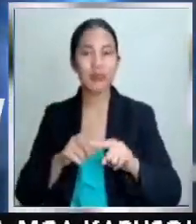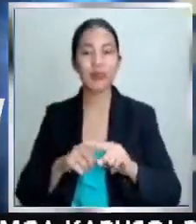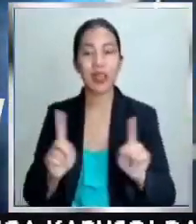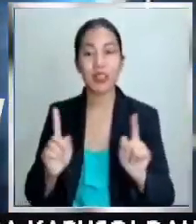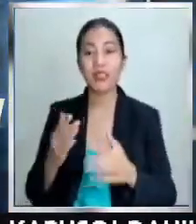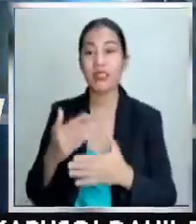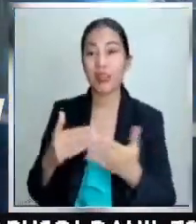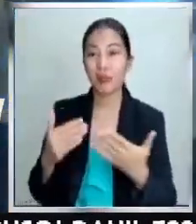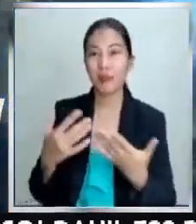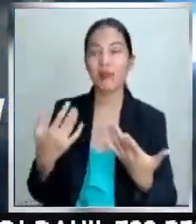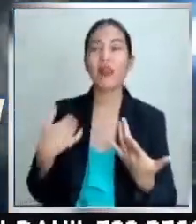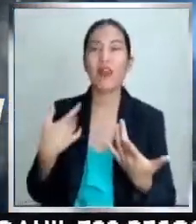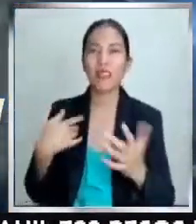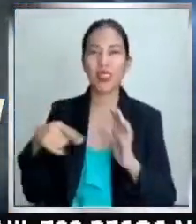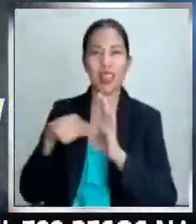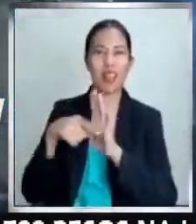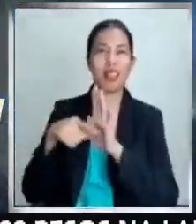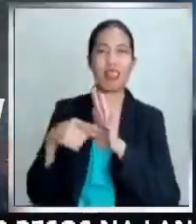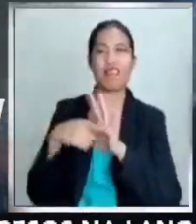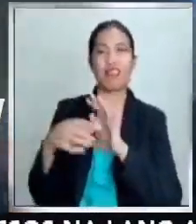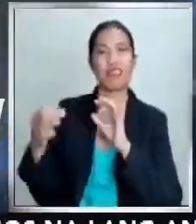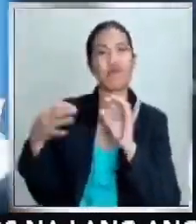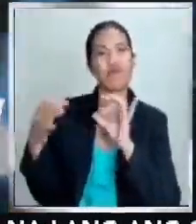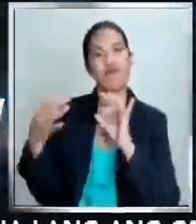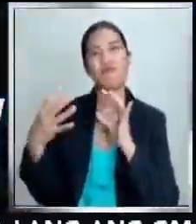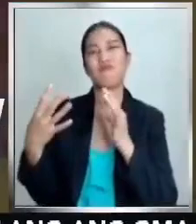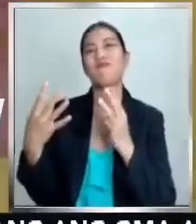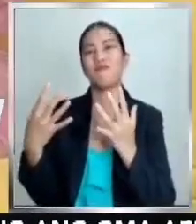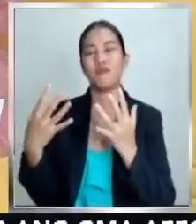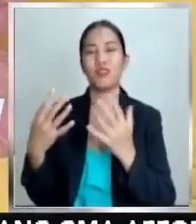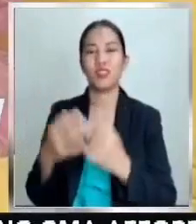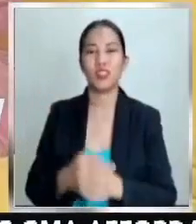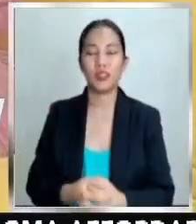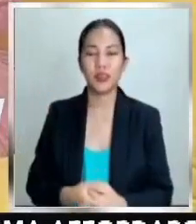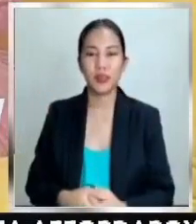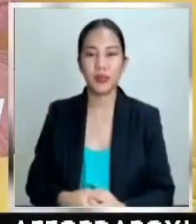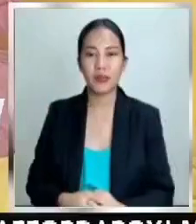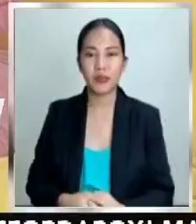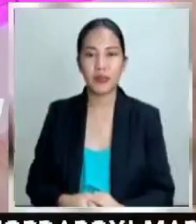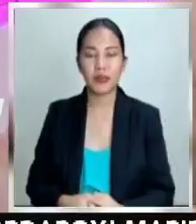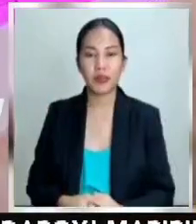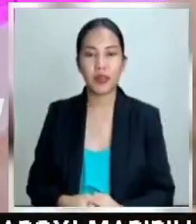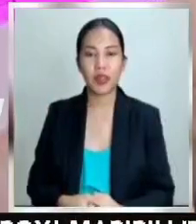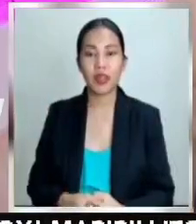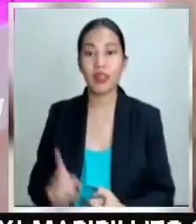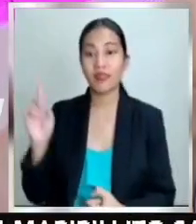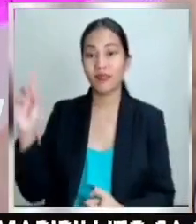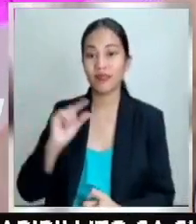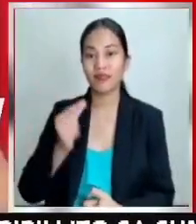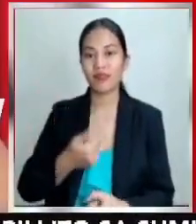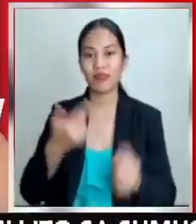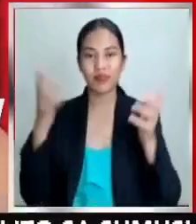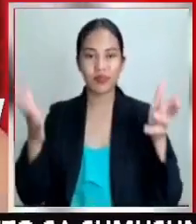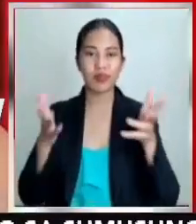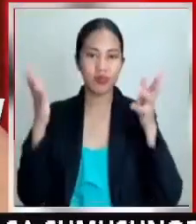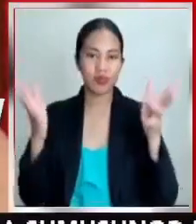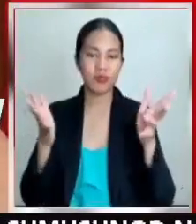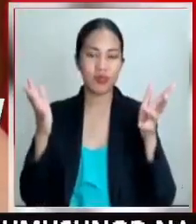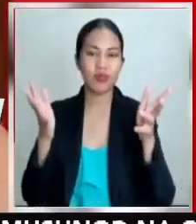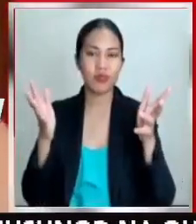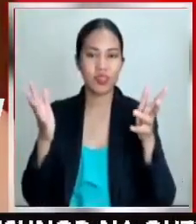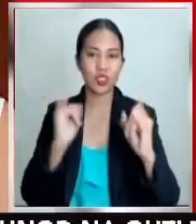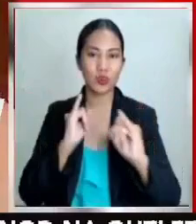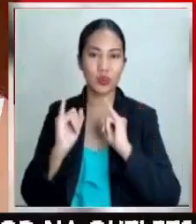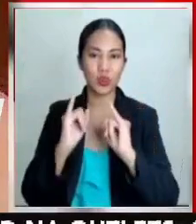ang matinding batikos at bashing ang beauty queen actress. Sa guessing ni Herlyn sa Fast Talk with Boy Abunda, inamin ang magandang